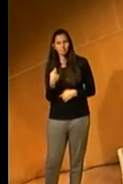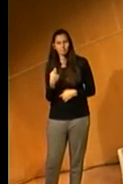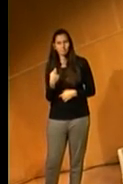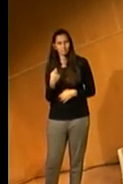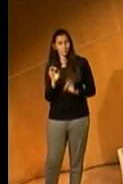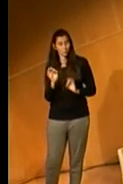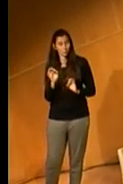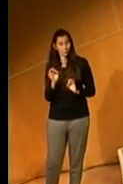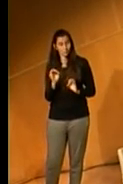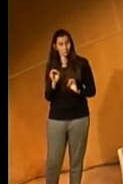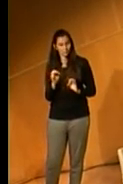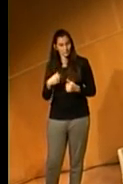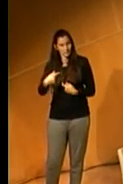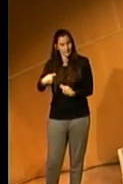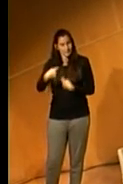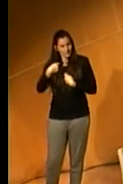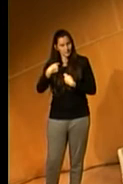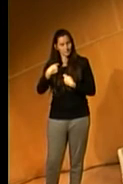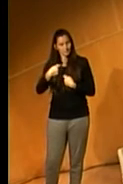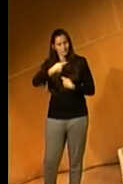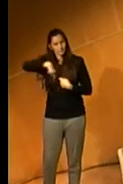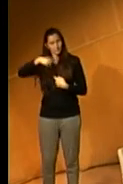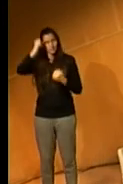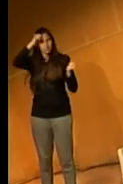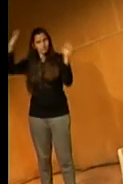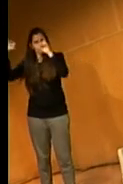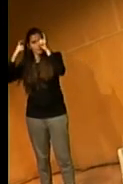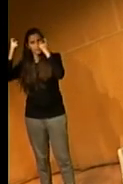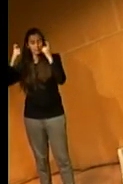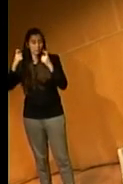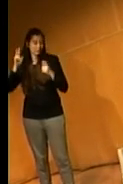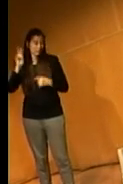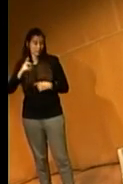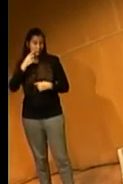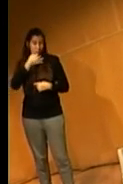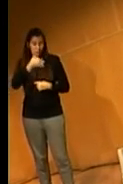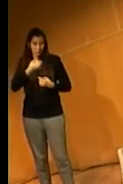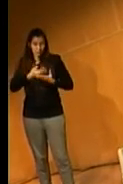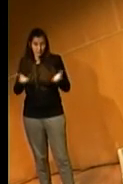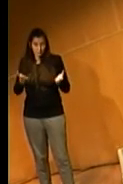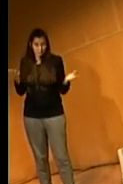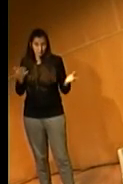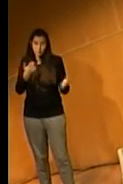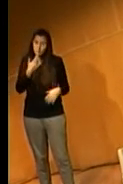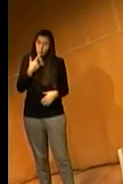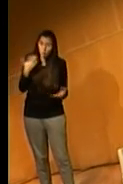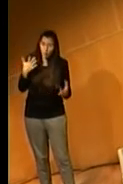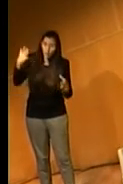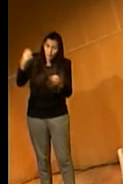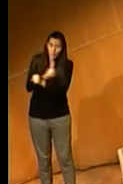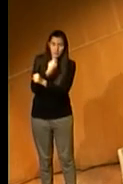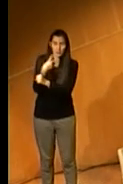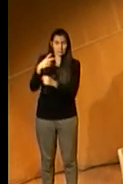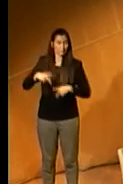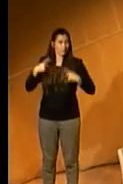nous interroge sur nos représentations et pour dire des choses un peu simples, sur ce qu'est réussir une vie. C'est